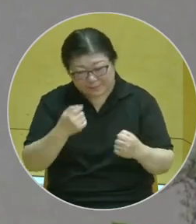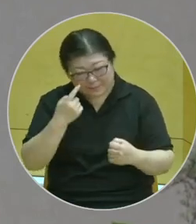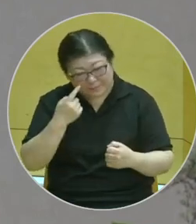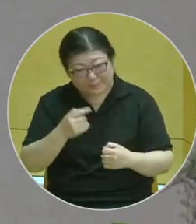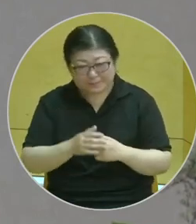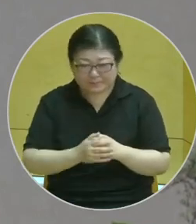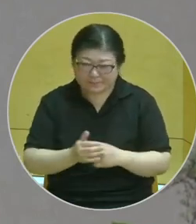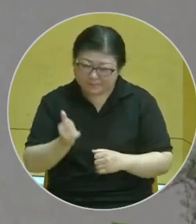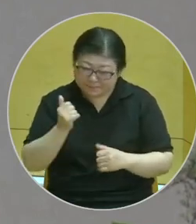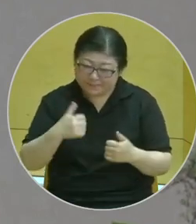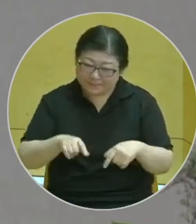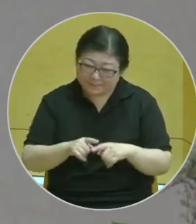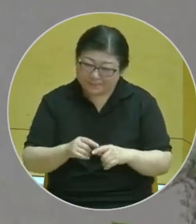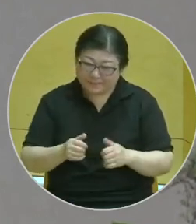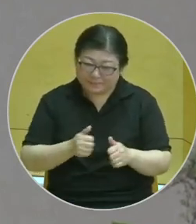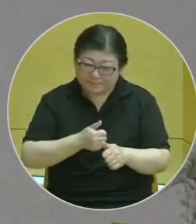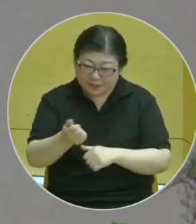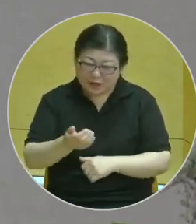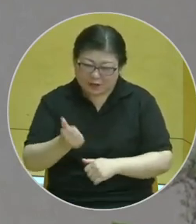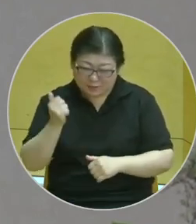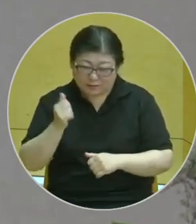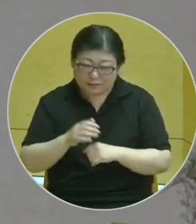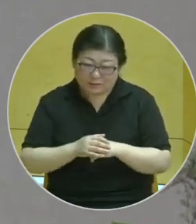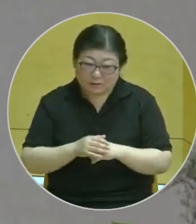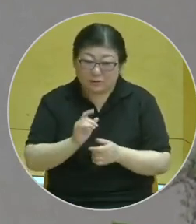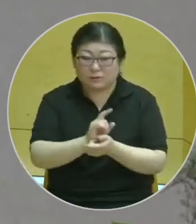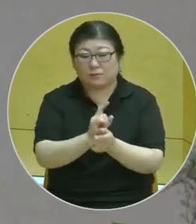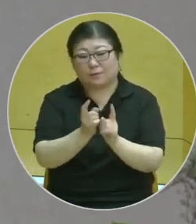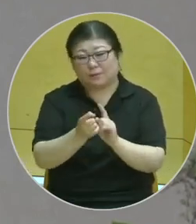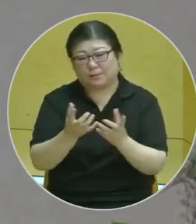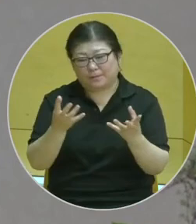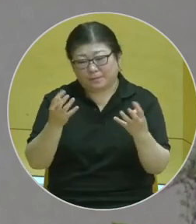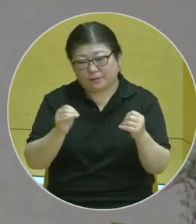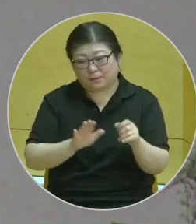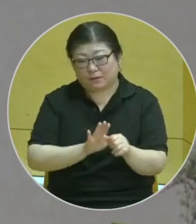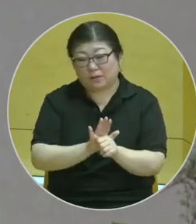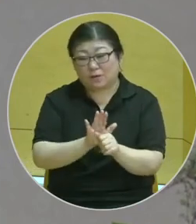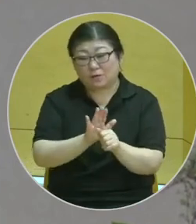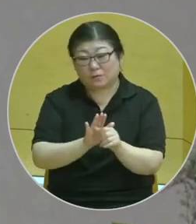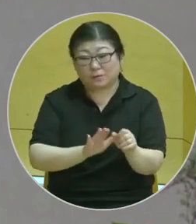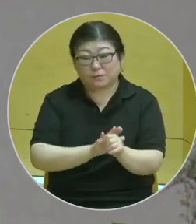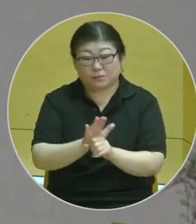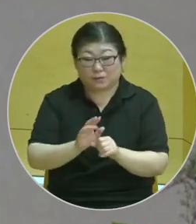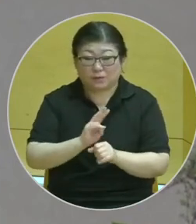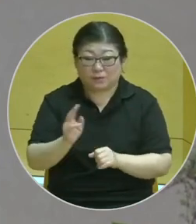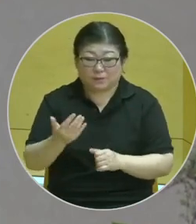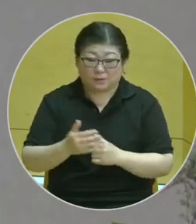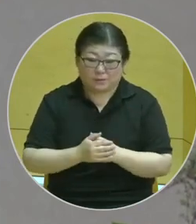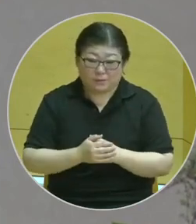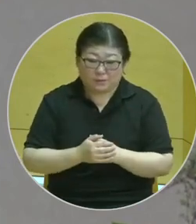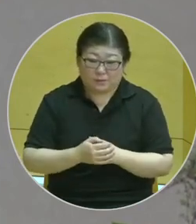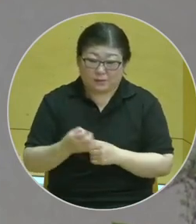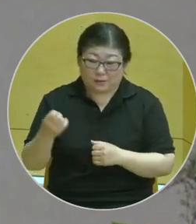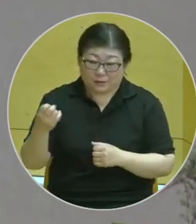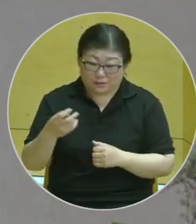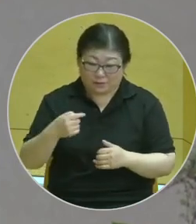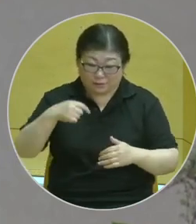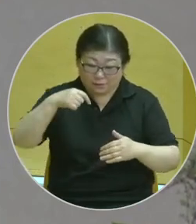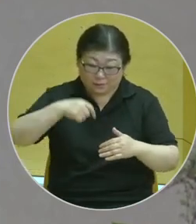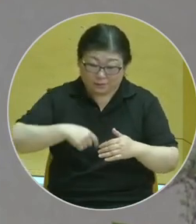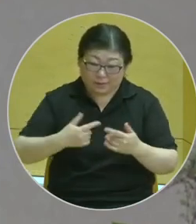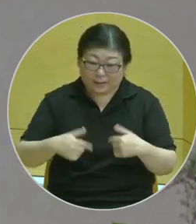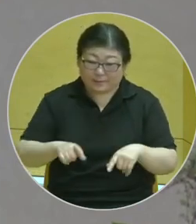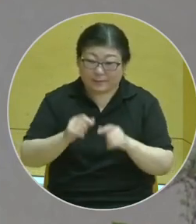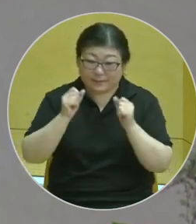하자고 서로 많이 격려하고 사랑해야 됩니다 그리고 우리 속에 함께 하시는 그